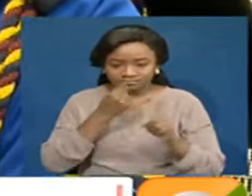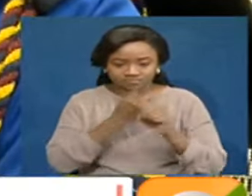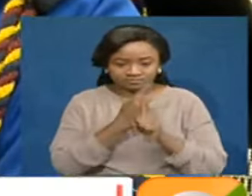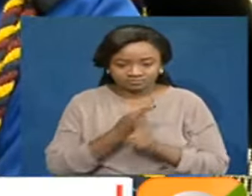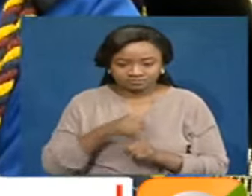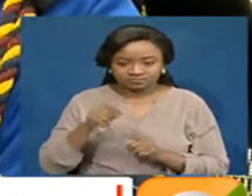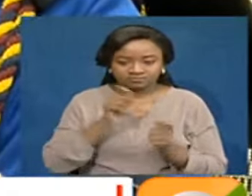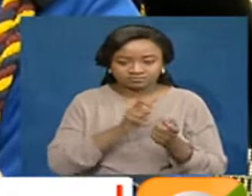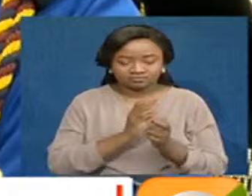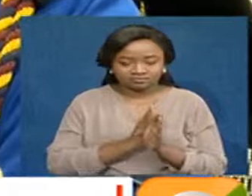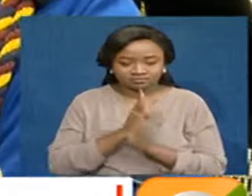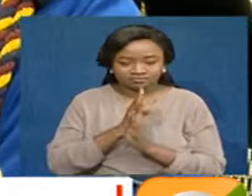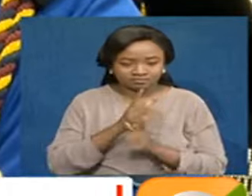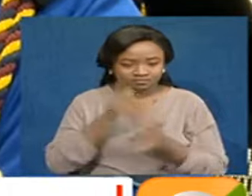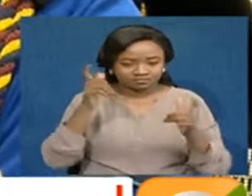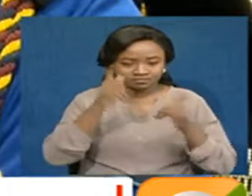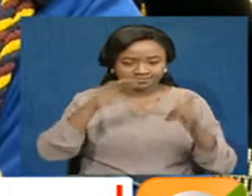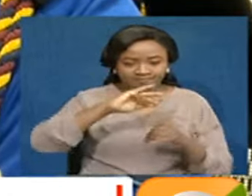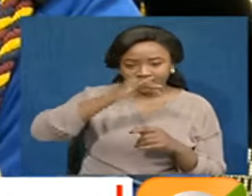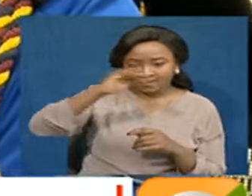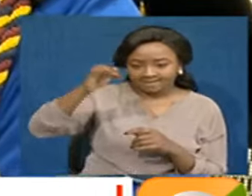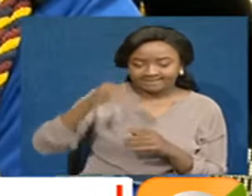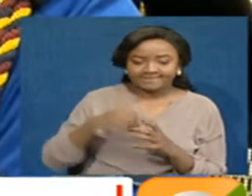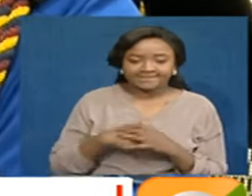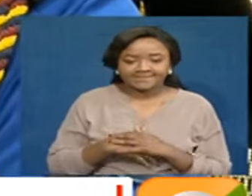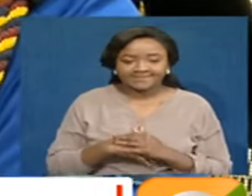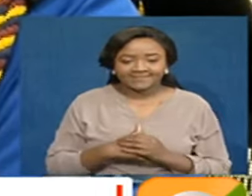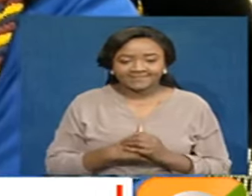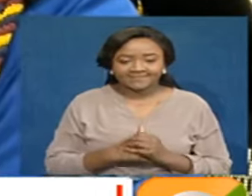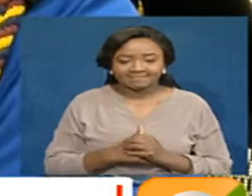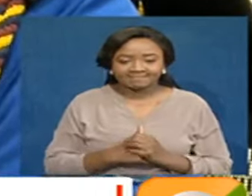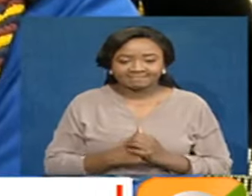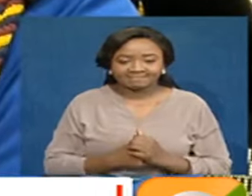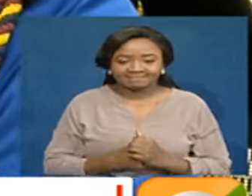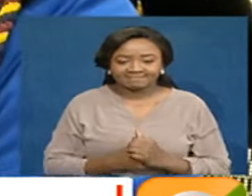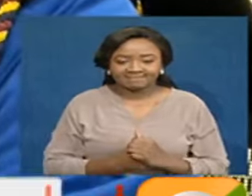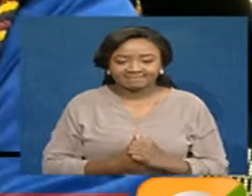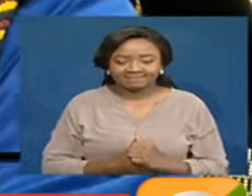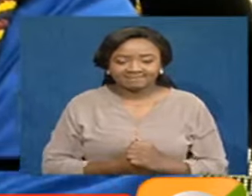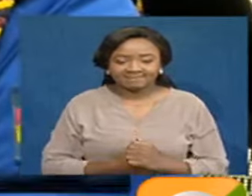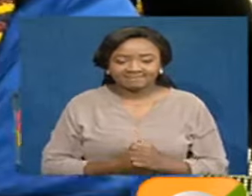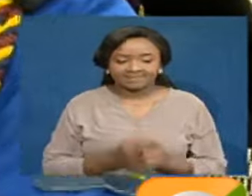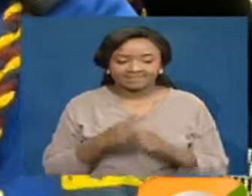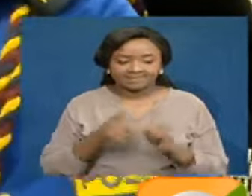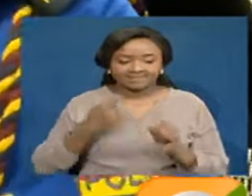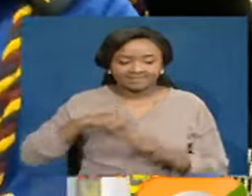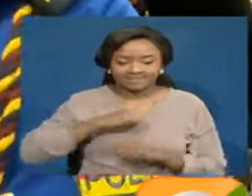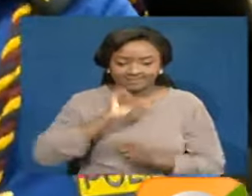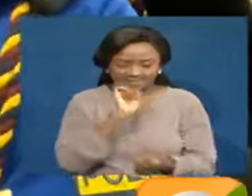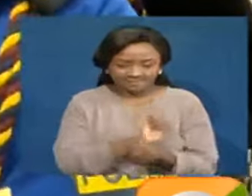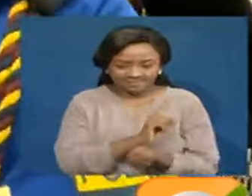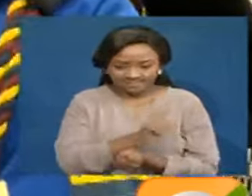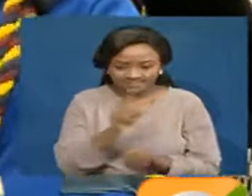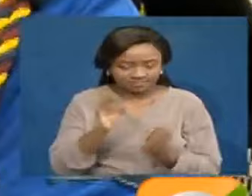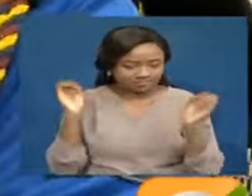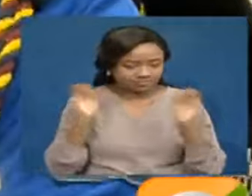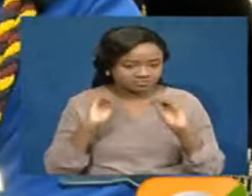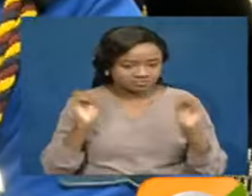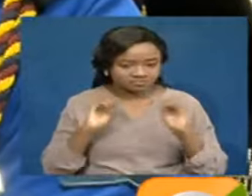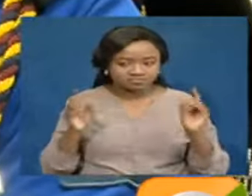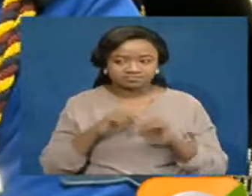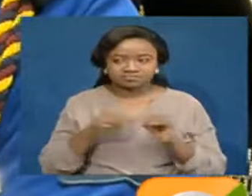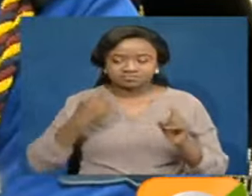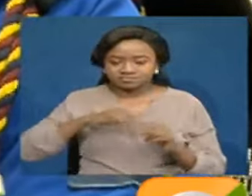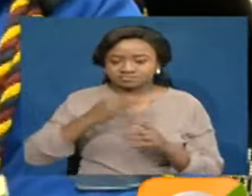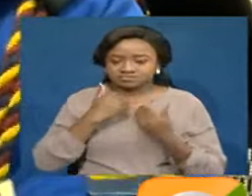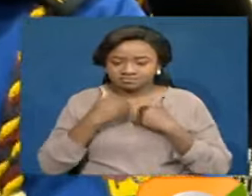towns. But we could not afford to arrest them at that time. But we had the